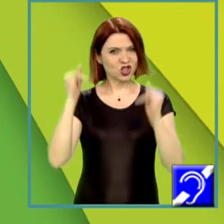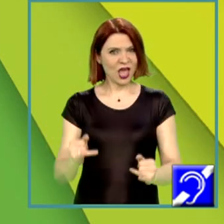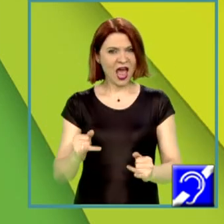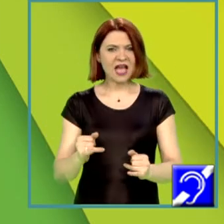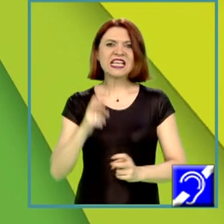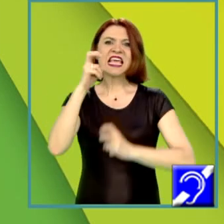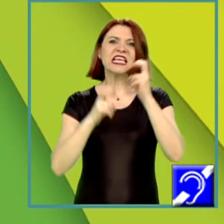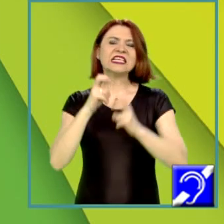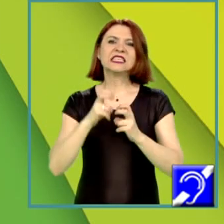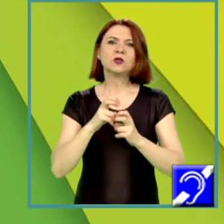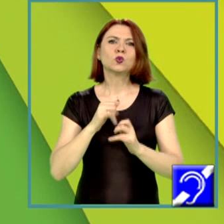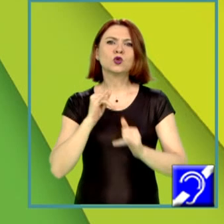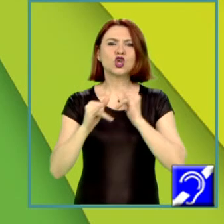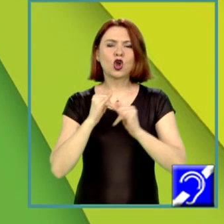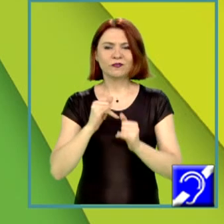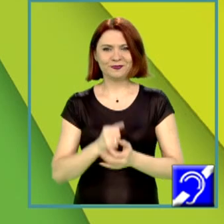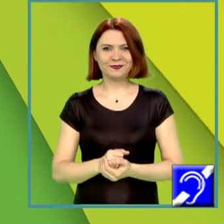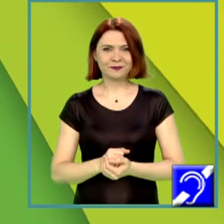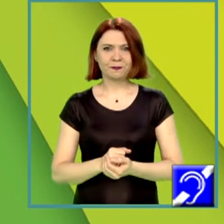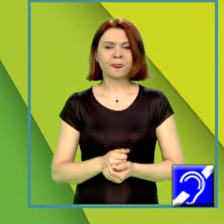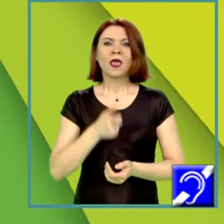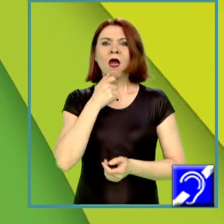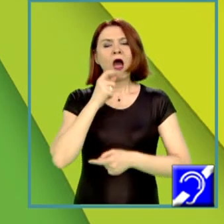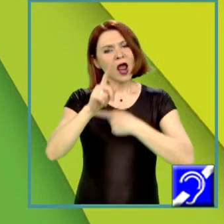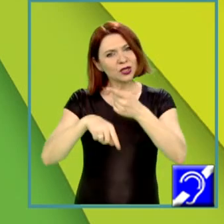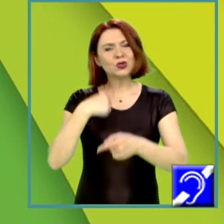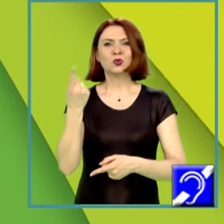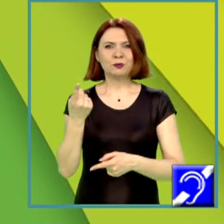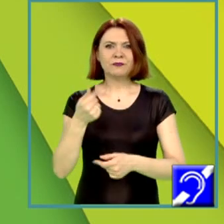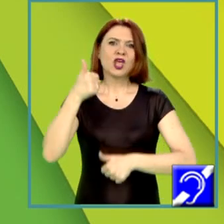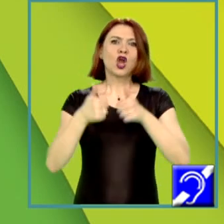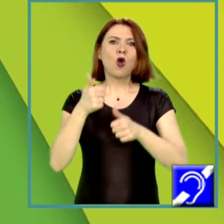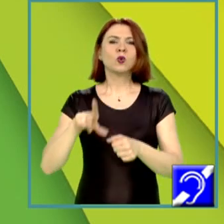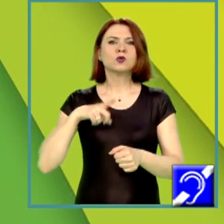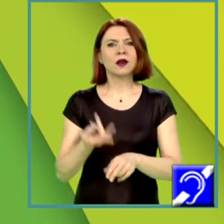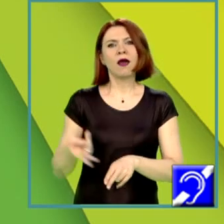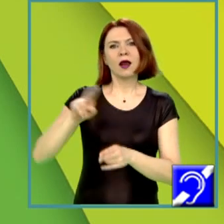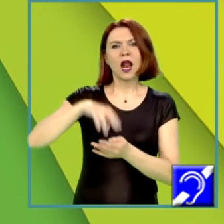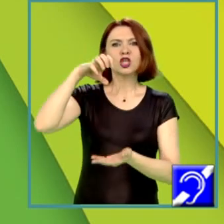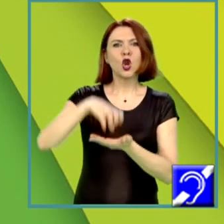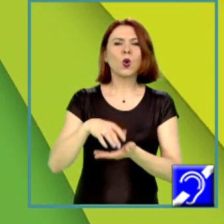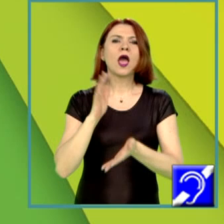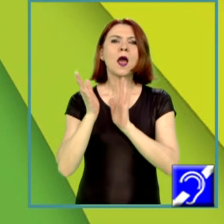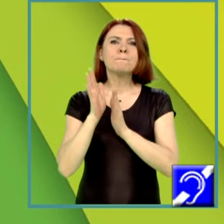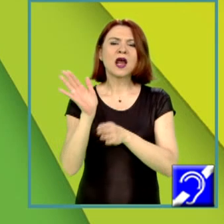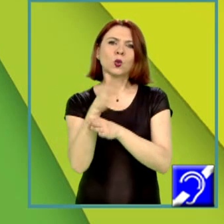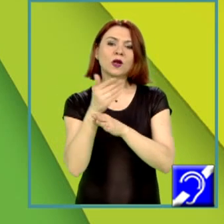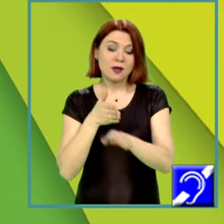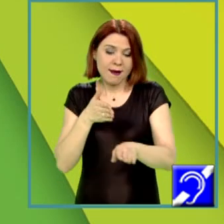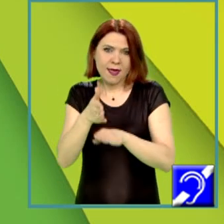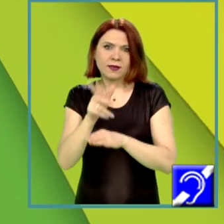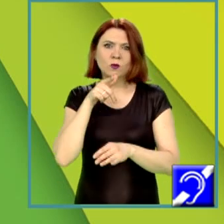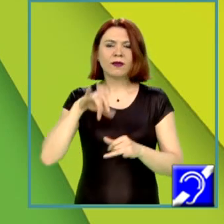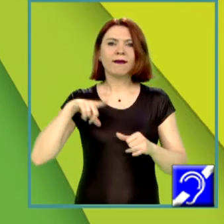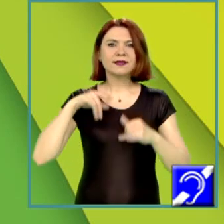Institutul de geofizică fabricat în anii următori concursul se ținea în Parcul Național chiar la intrarea Unde